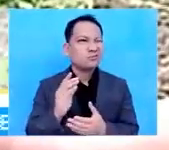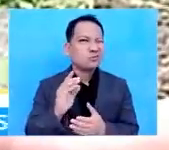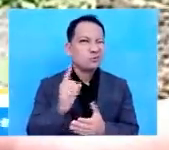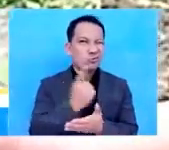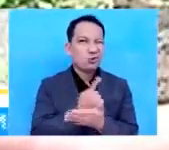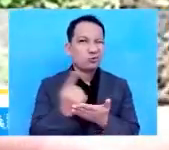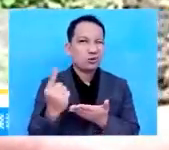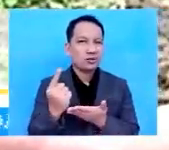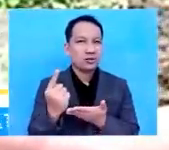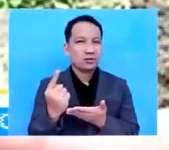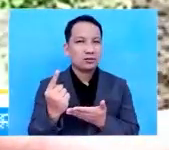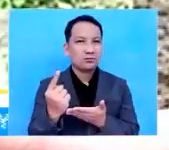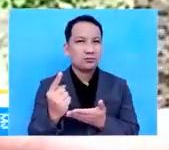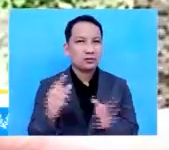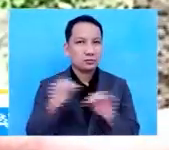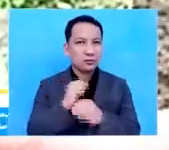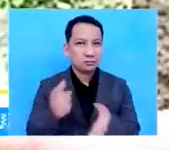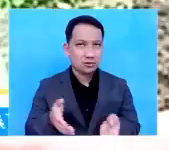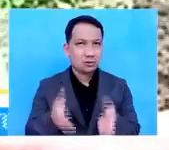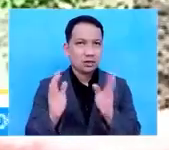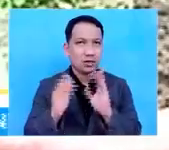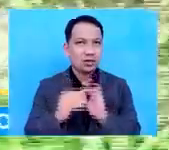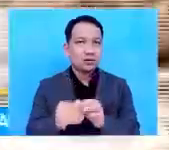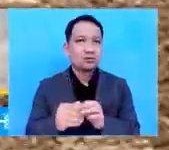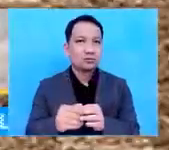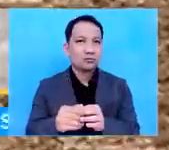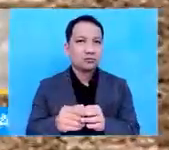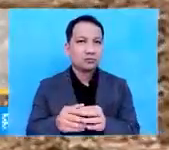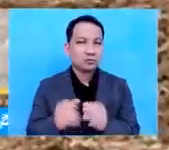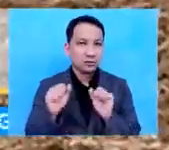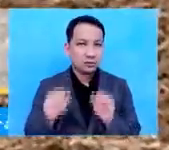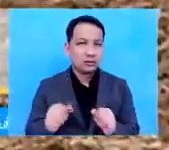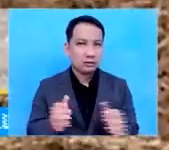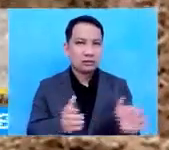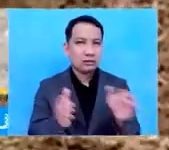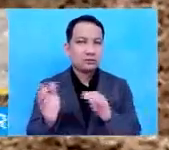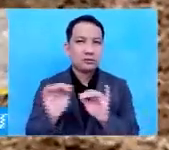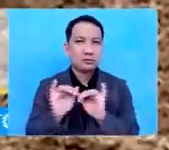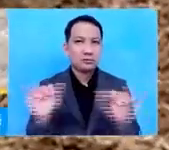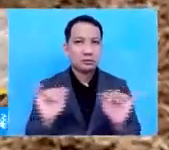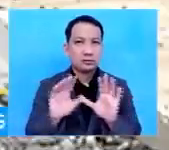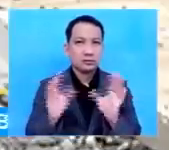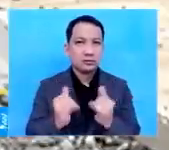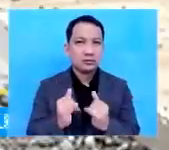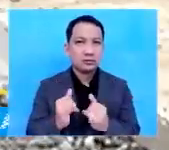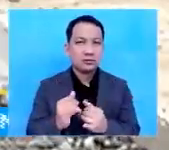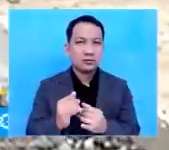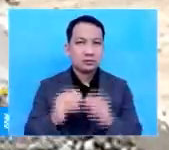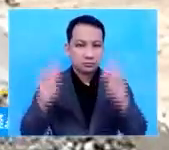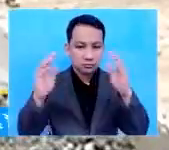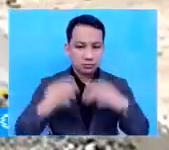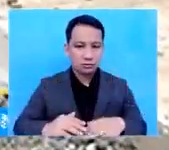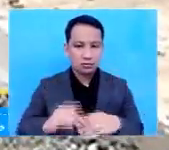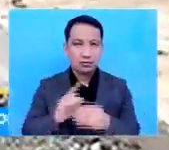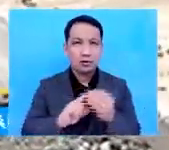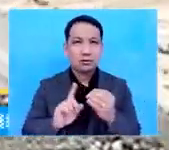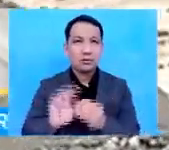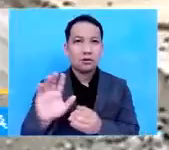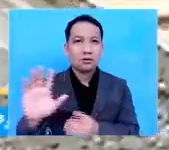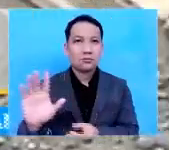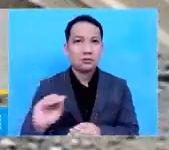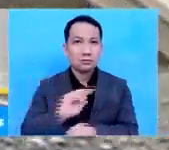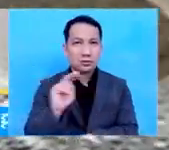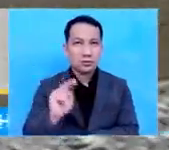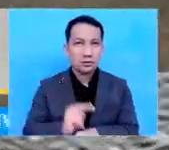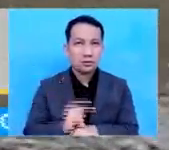one week madaanan na natin yung itong daan. Sa parihong barangay din, gumuho ang malaking bahagi ng